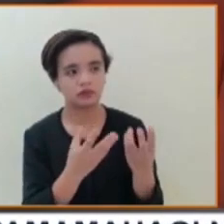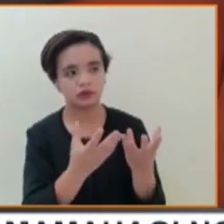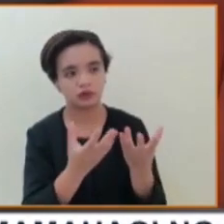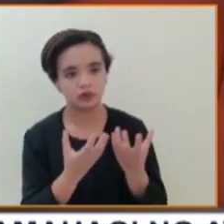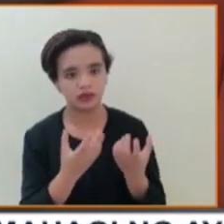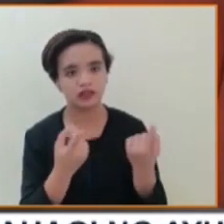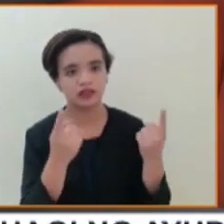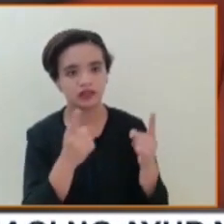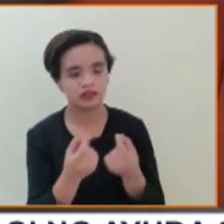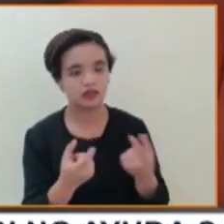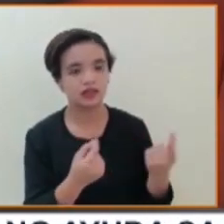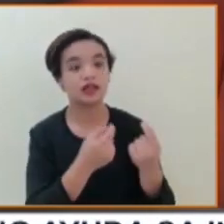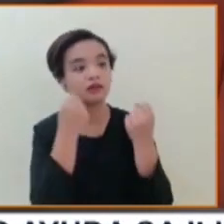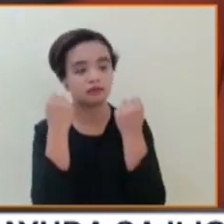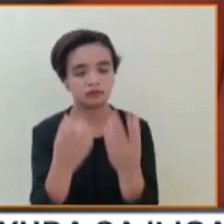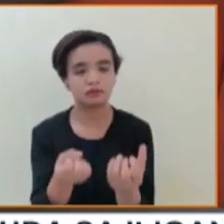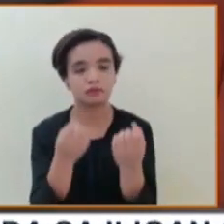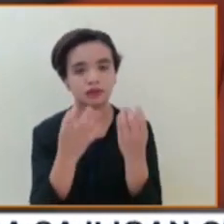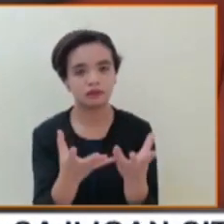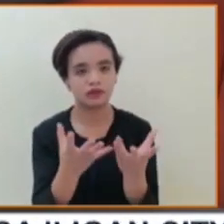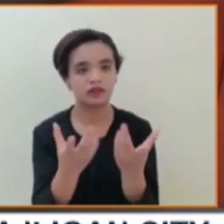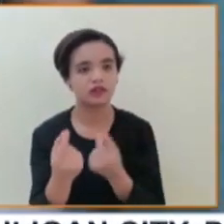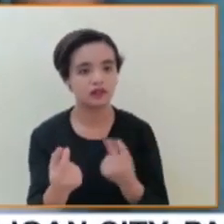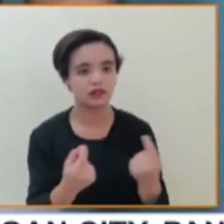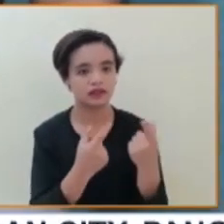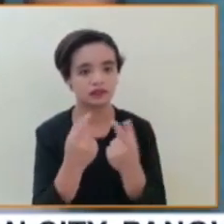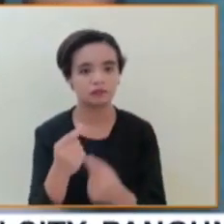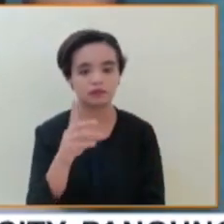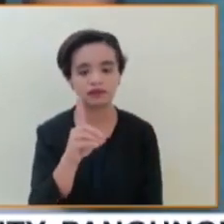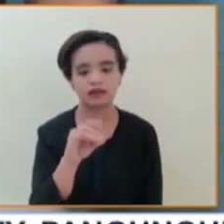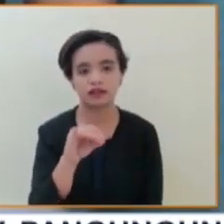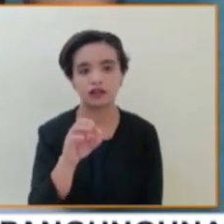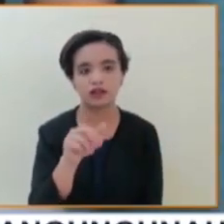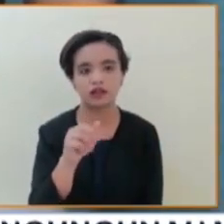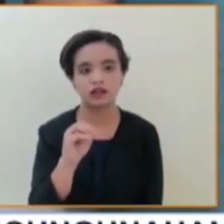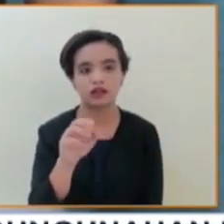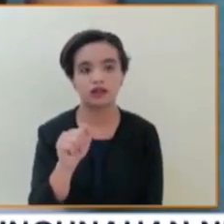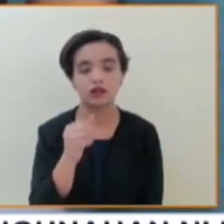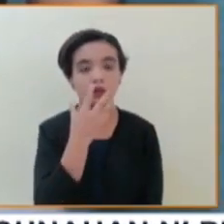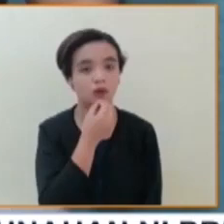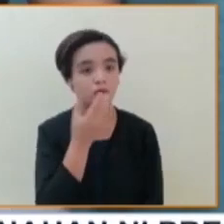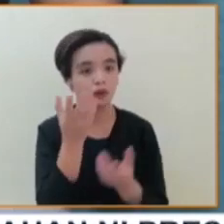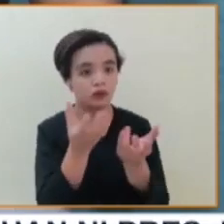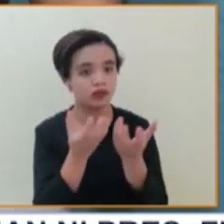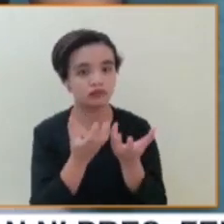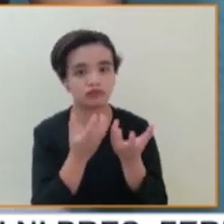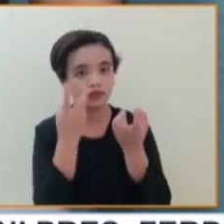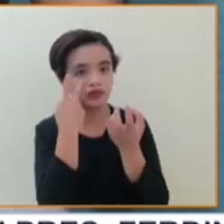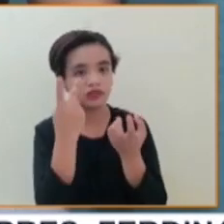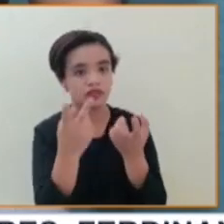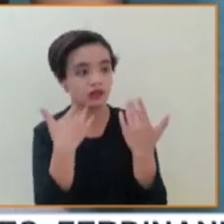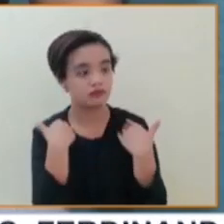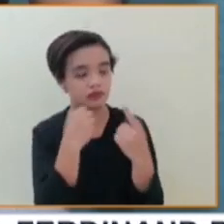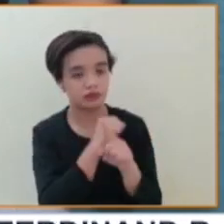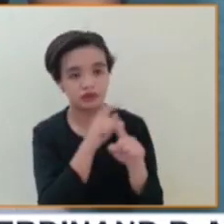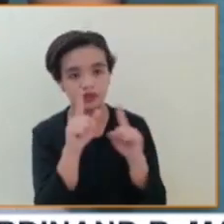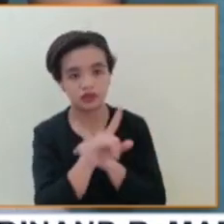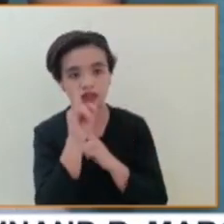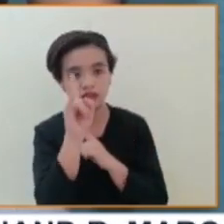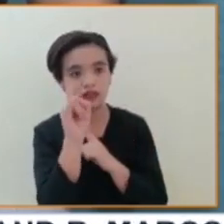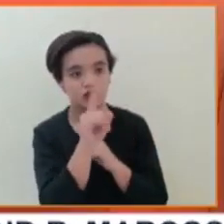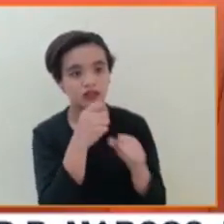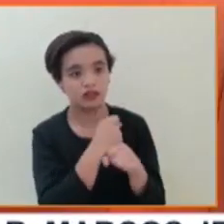siyang gagawin na dioramas, di ba? Sa mga gusto makakita ng mga diorama mo, you have social media accounts so pwede nilang makita yung mga gawa mo, meron